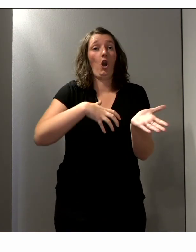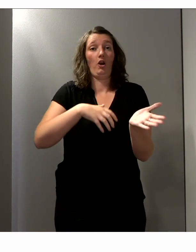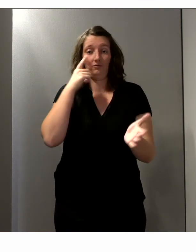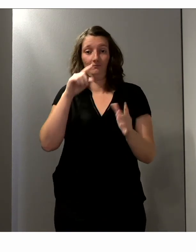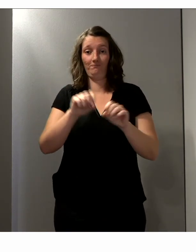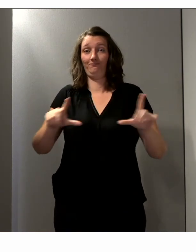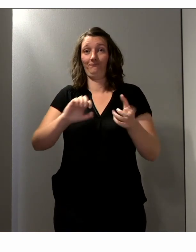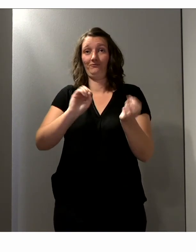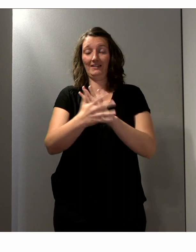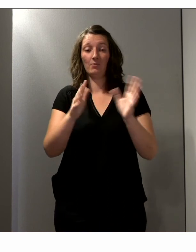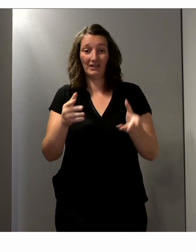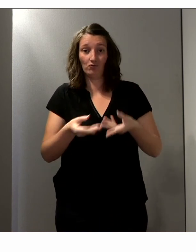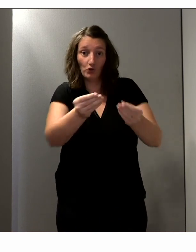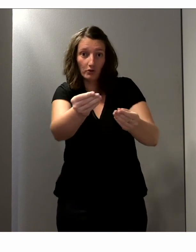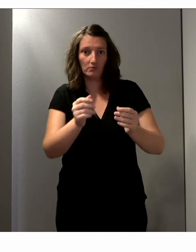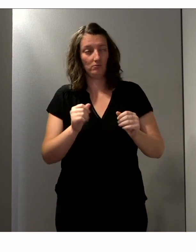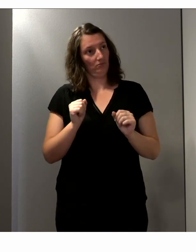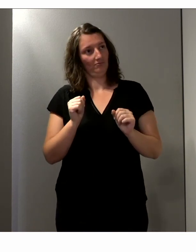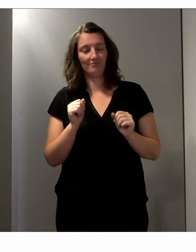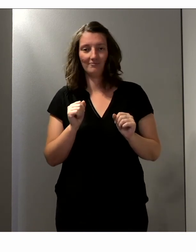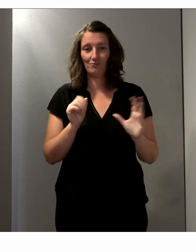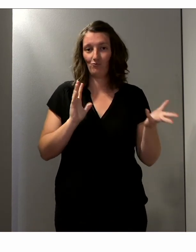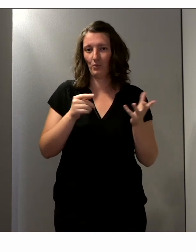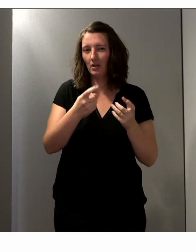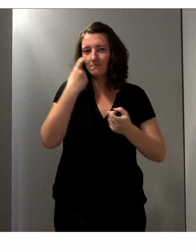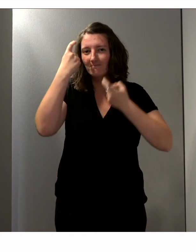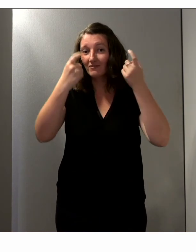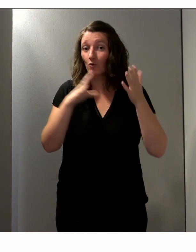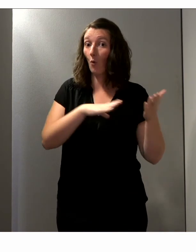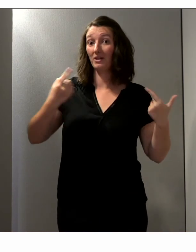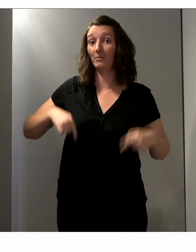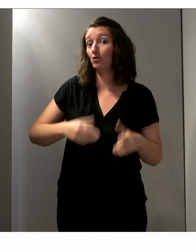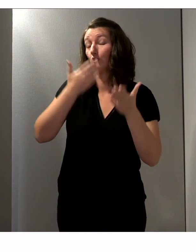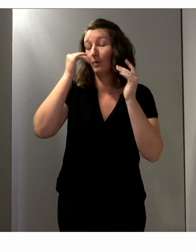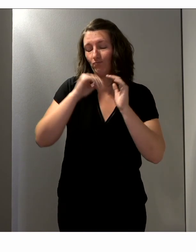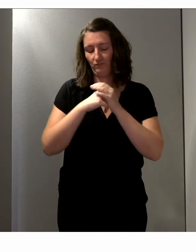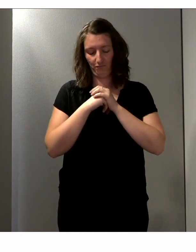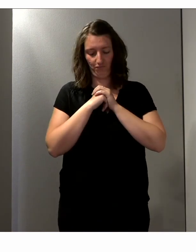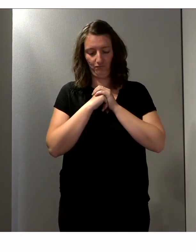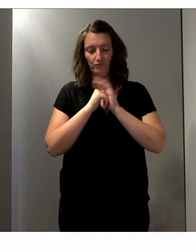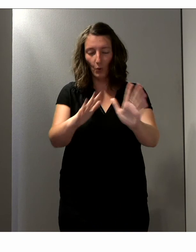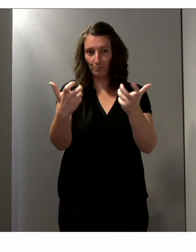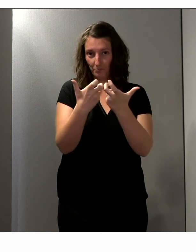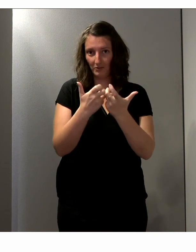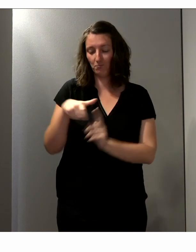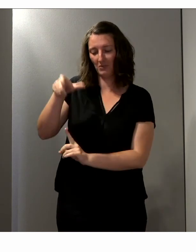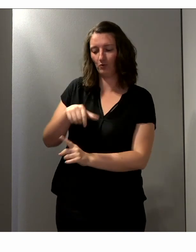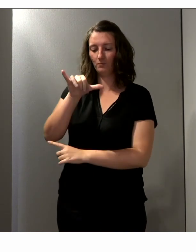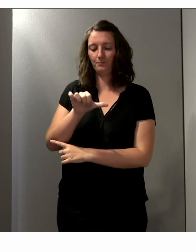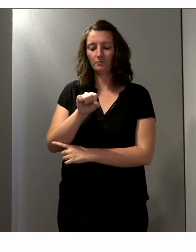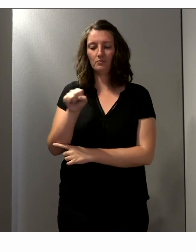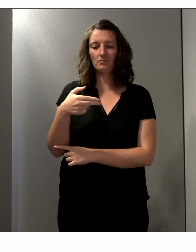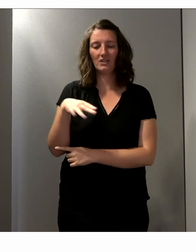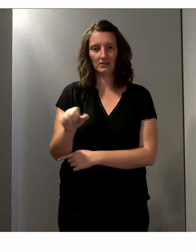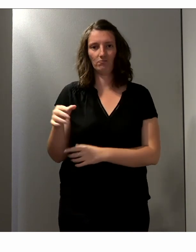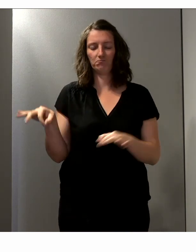Alors, voilà, peut-être que même ça va éveiller certaines réflexions chez Madame la Ministre, je ne sais pas. Alors, j'ai par exemple Yacine qui était